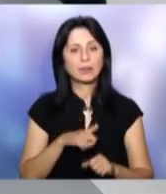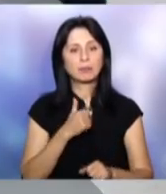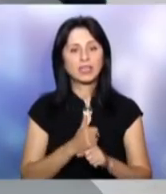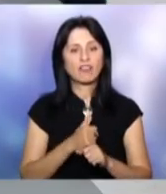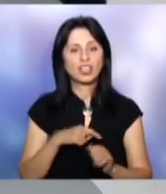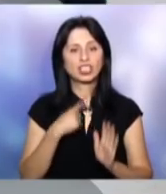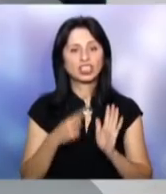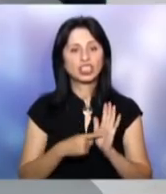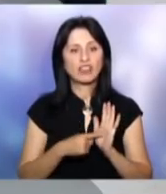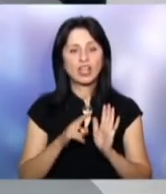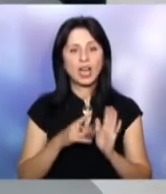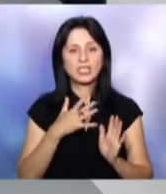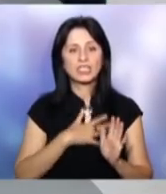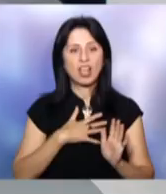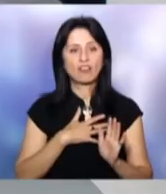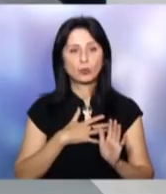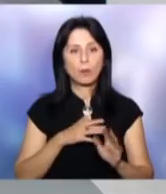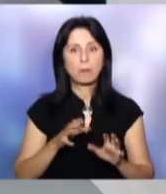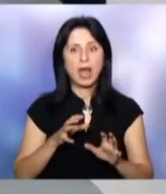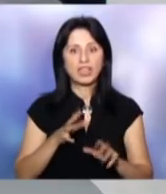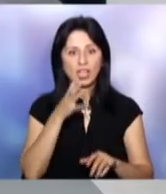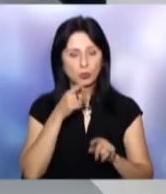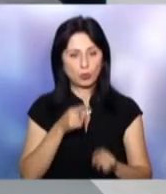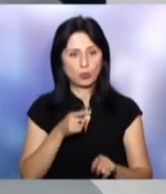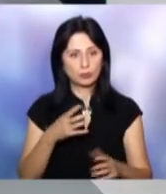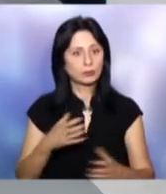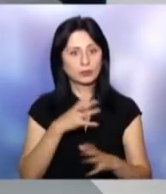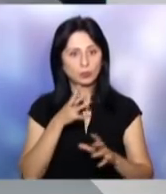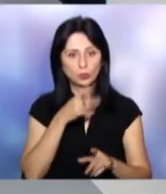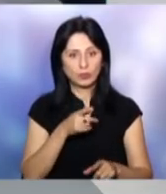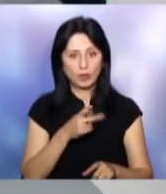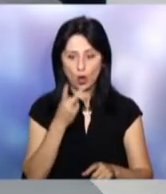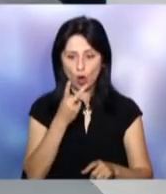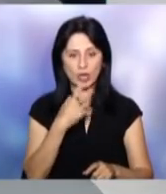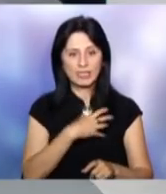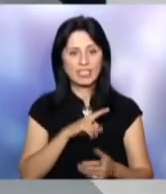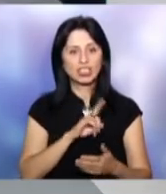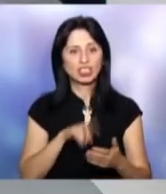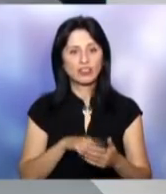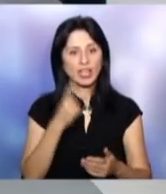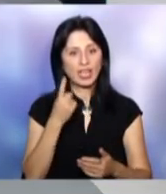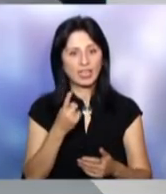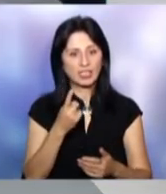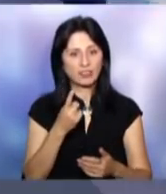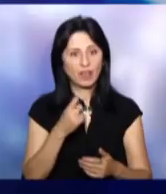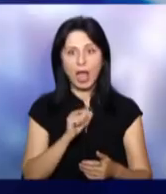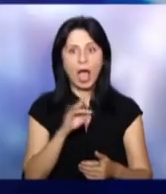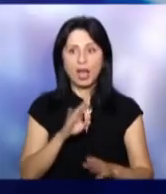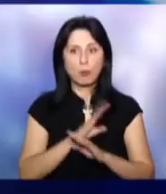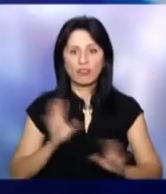მთავარი შეკითხვა დასვა, რაც აწუხებთ ხოლმე პანიკური აშლილობის შემთხვევაში. ორი ძირითადი შეკითხვა, ერთი არის არ